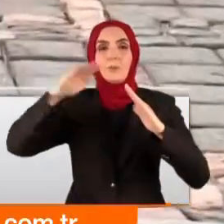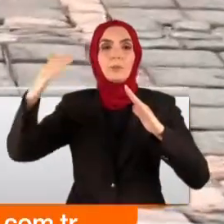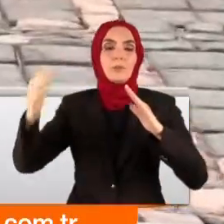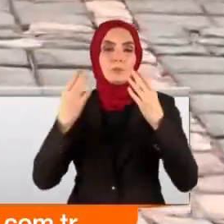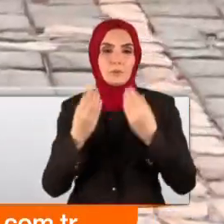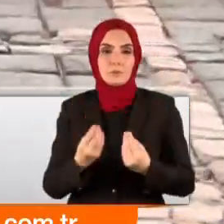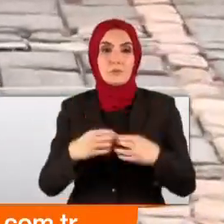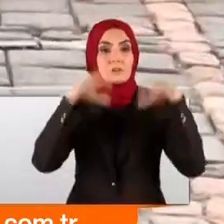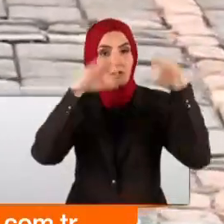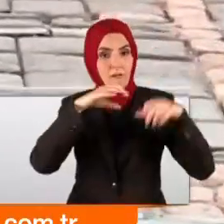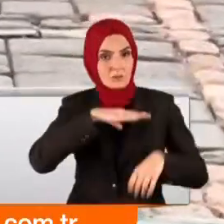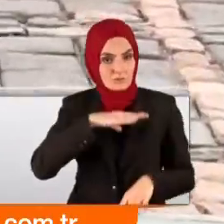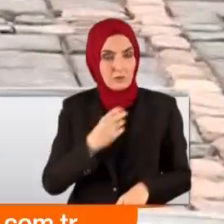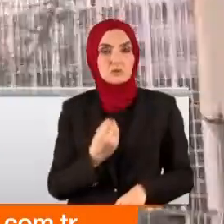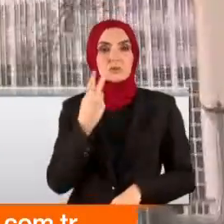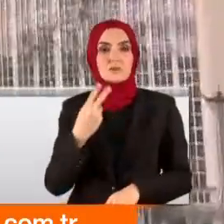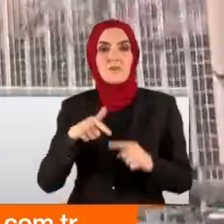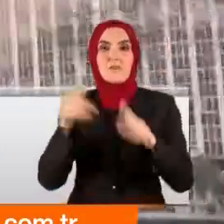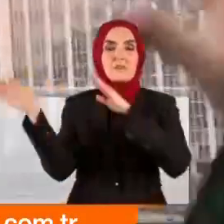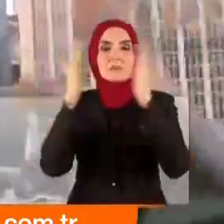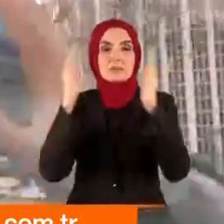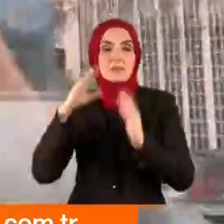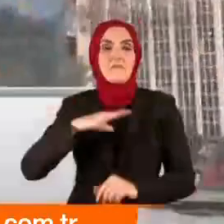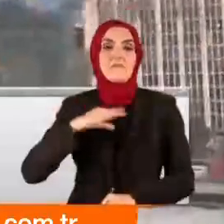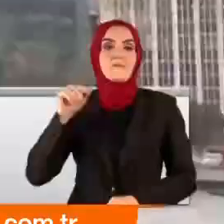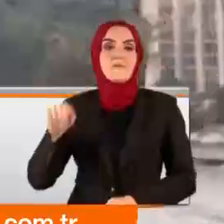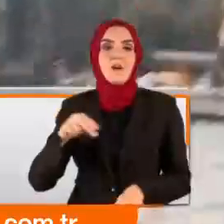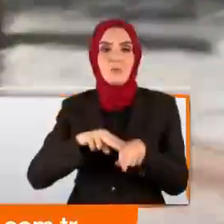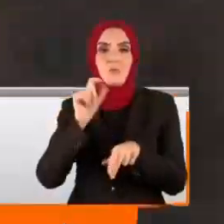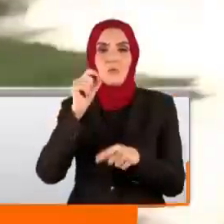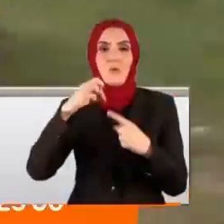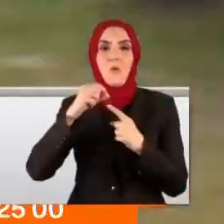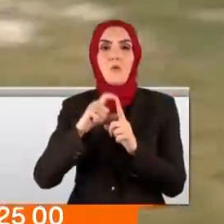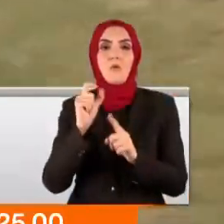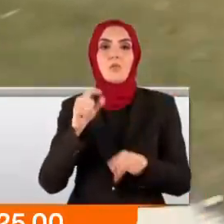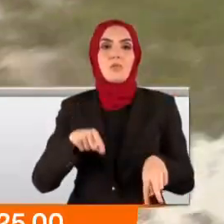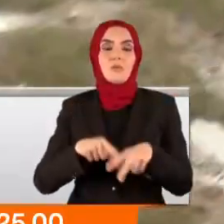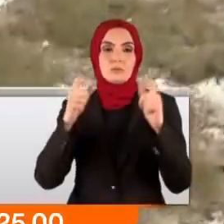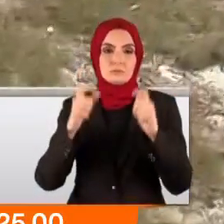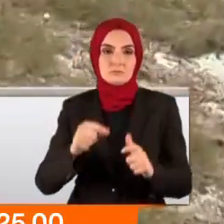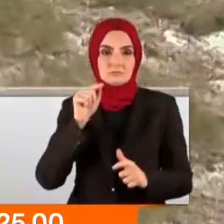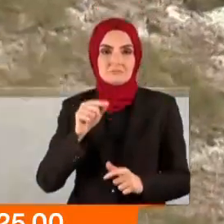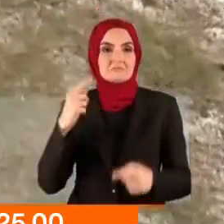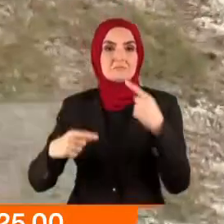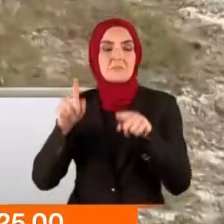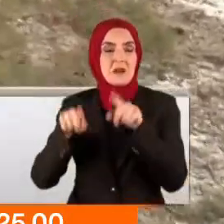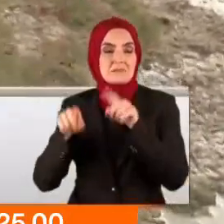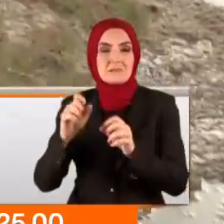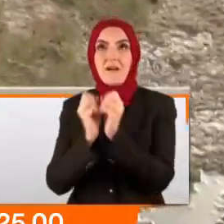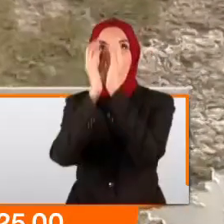Yağışın yanı sıra aynı zamanda fırtına da etkiliydi. Burası kordon. Kordonda da bazı ağaçları dallarından kırdı ve uçurdu.